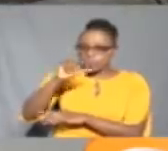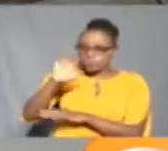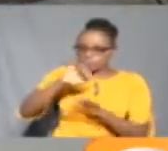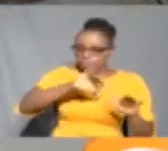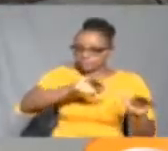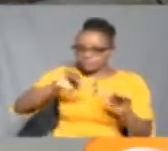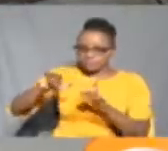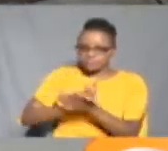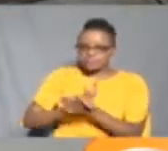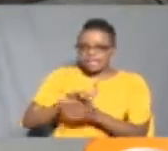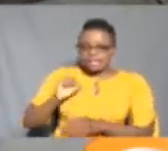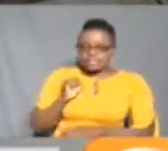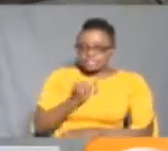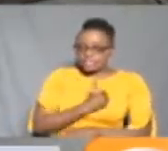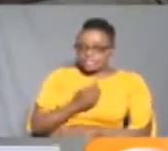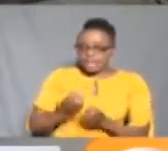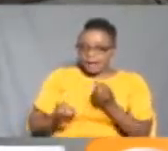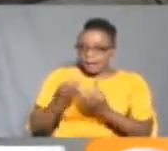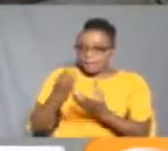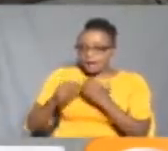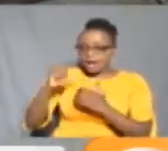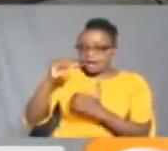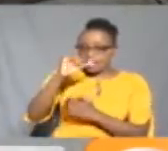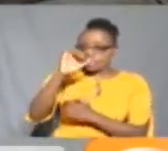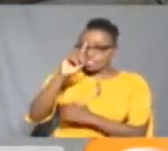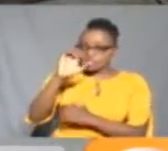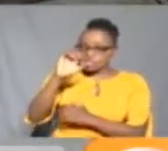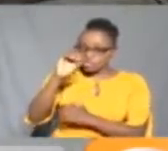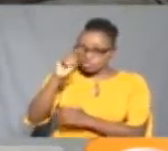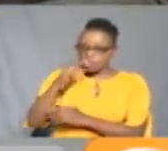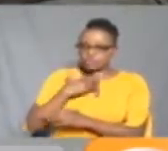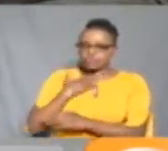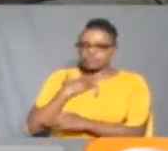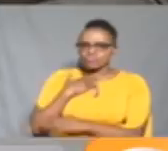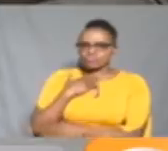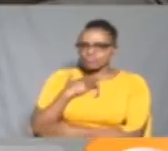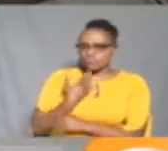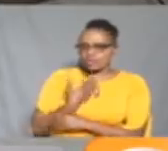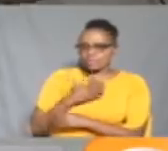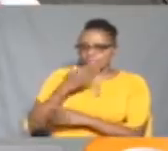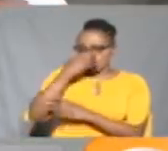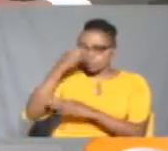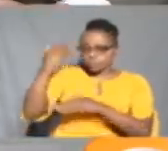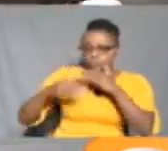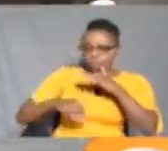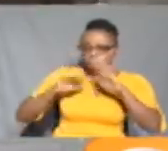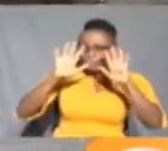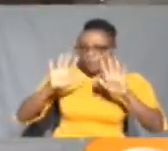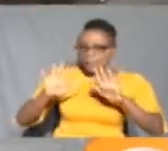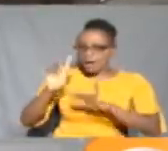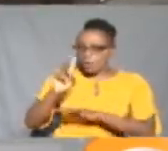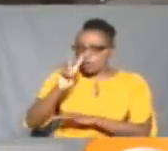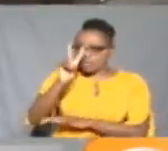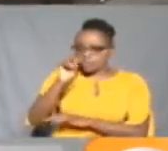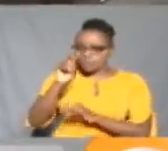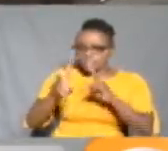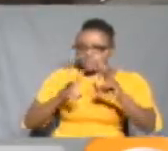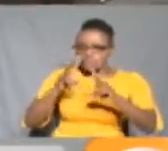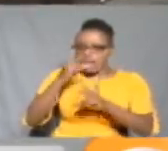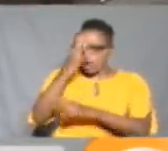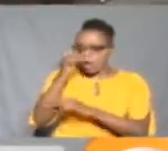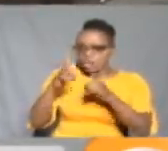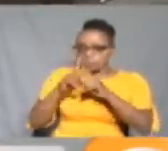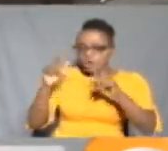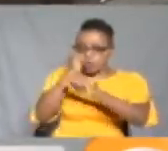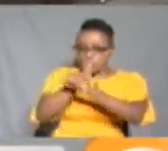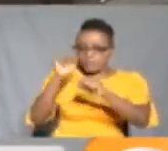Kwingineko ni kwamba Seneta wa Baringo Gideon Moi sasa amemtaka naibu Rais William Ruto kusitisha kampeni za uchaguzi wa mwaka 2022 ili kumpa